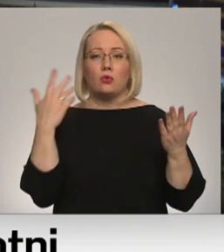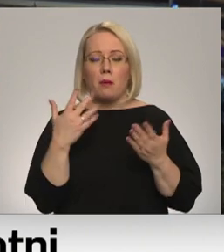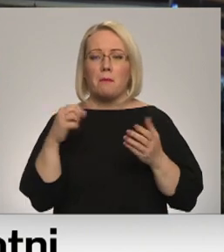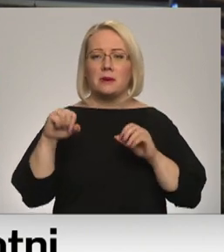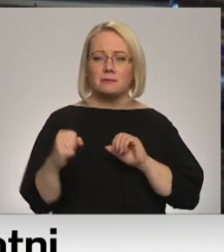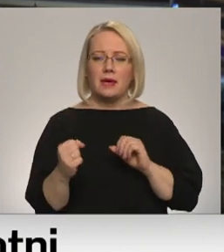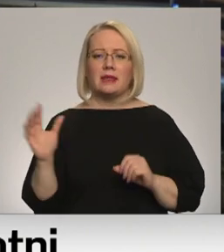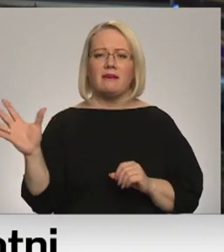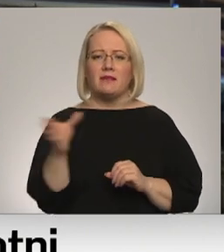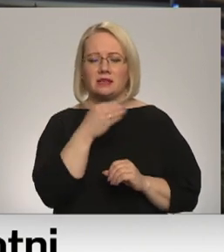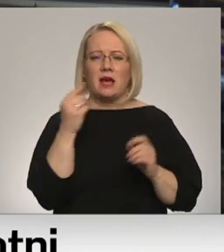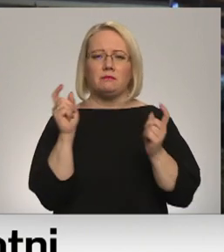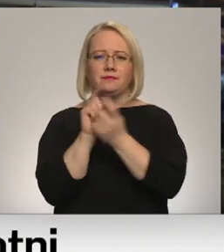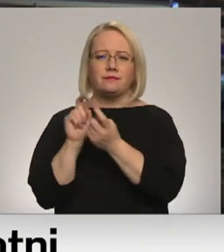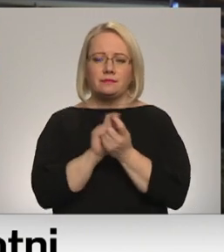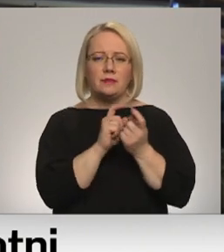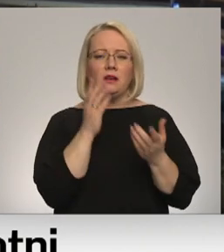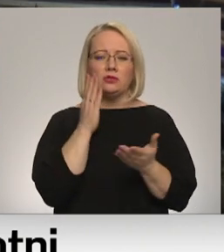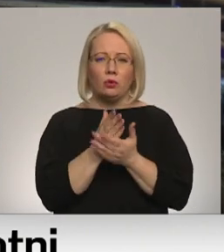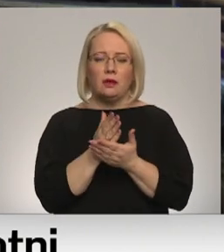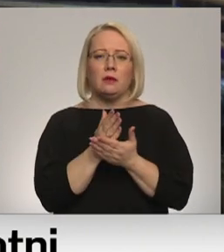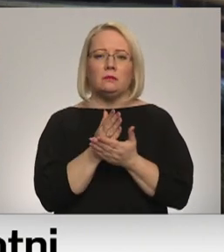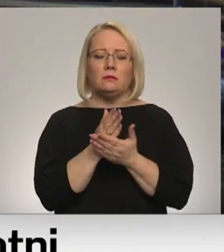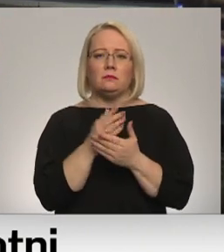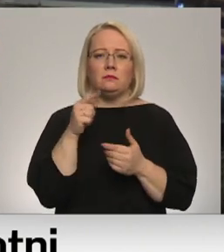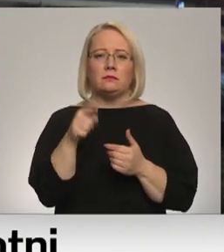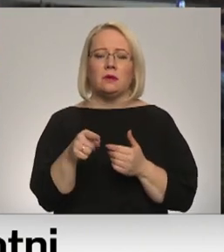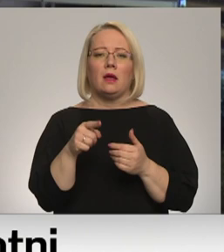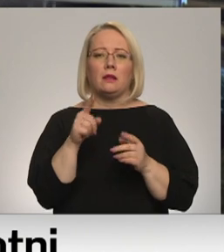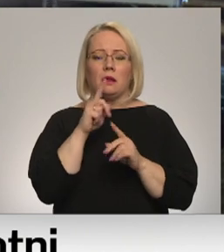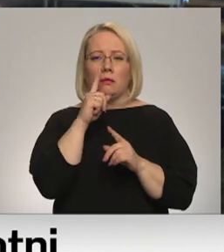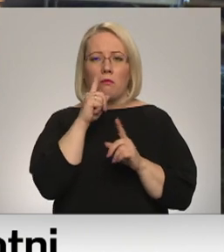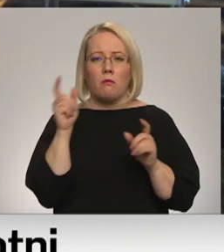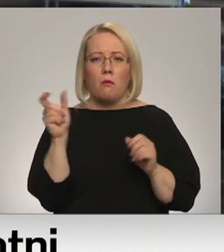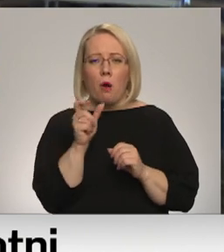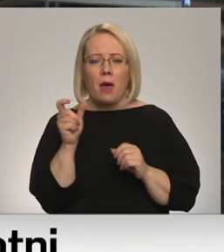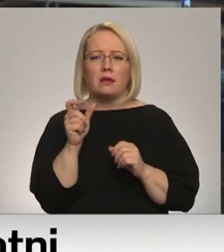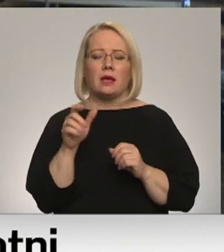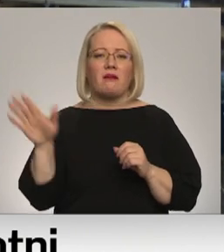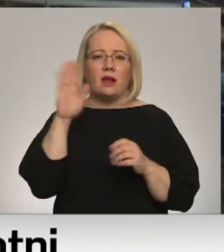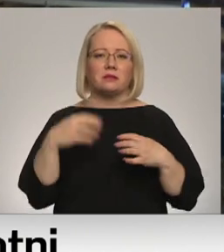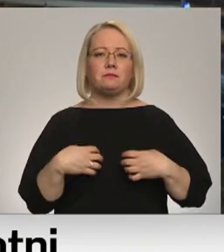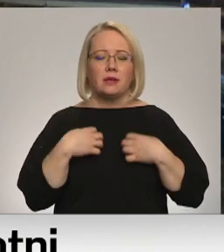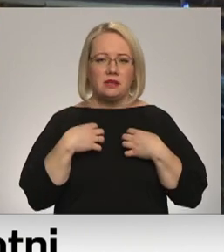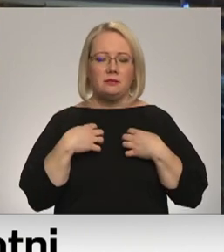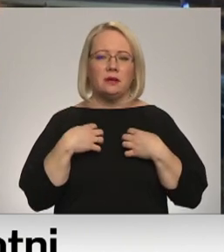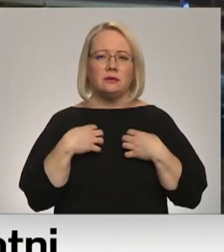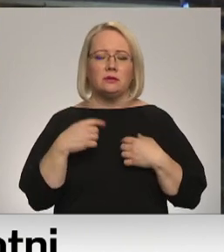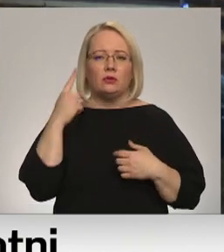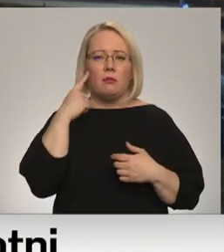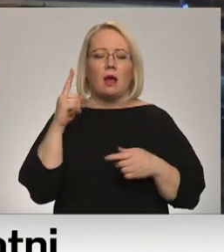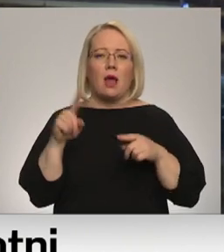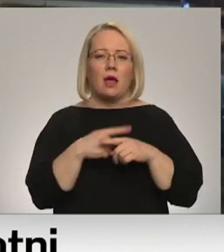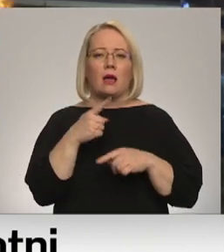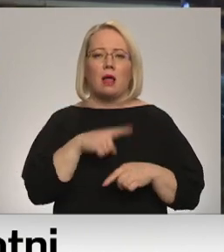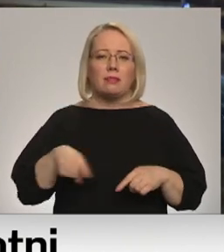spīti visām nesaskaņām, kas mums notiek savā starpā, ja, kad šādi momenti, kad valsts briesmās, es ceru, ka atkal nācijas